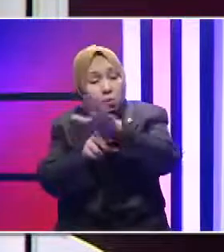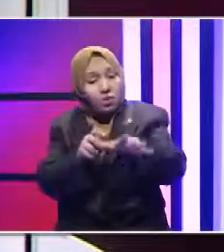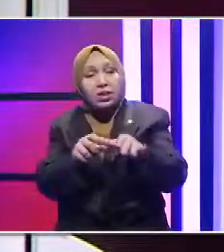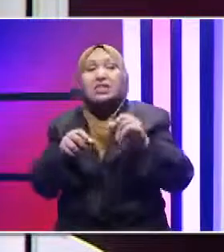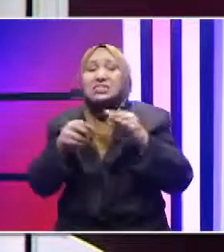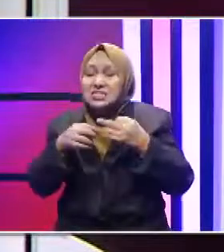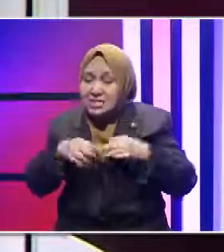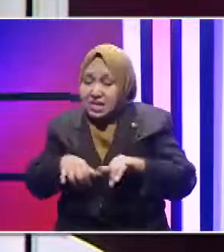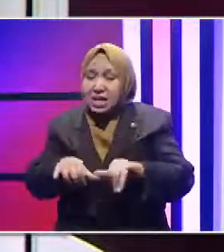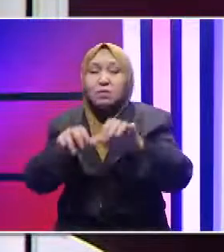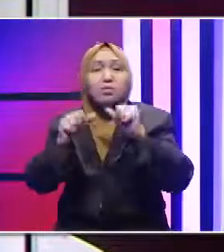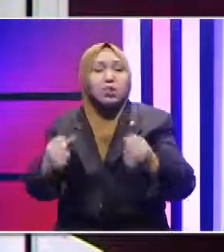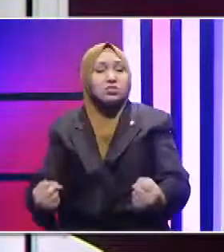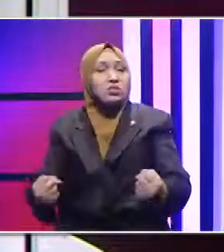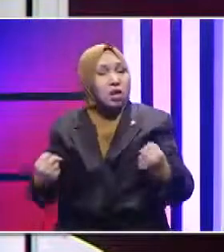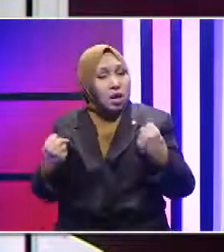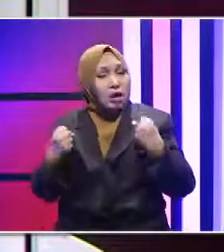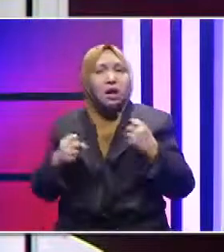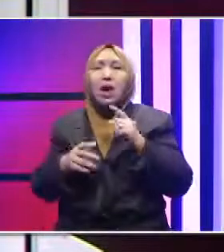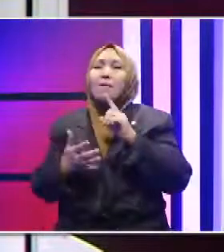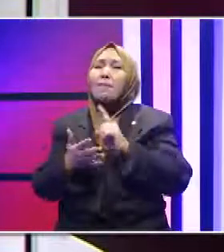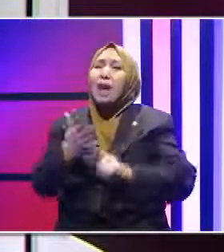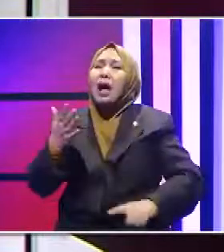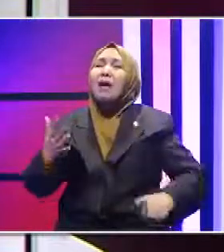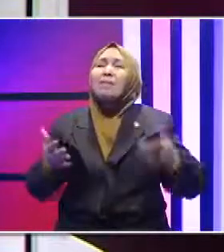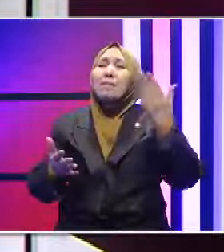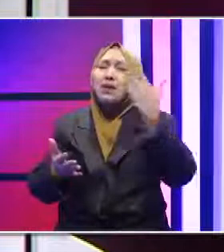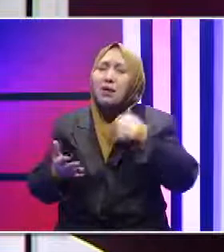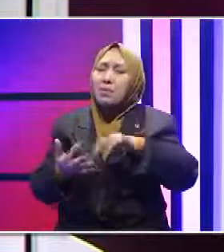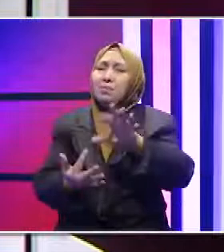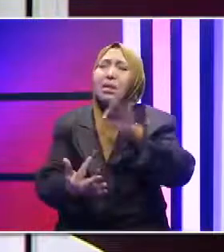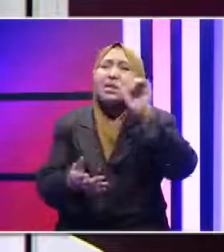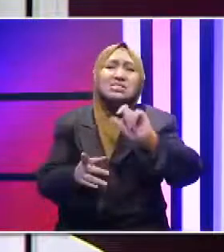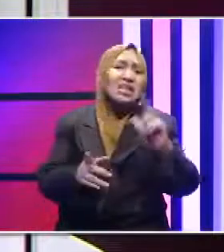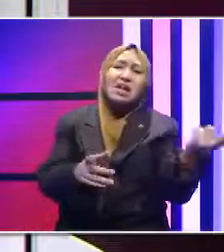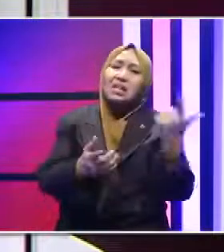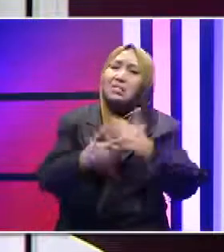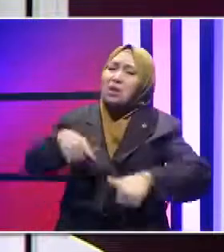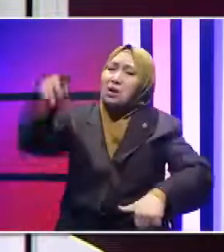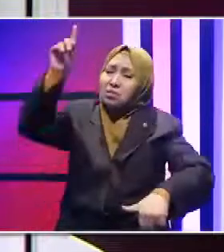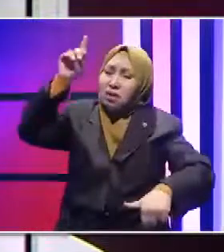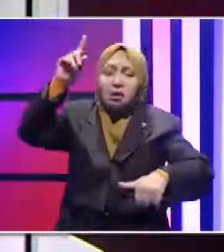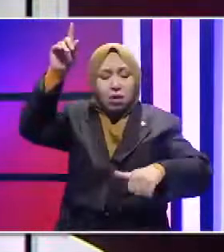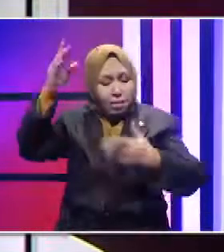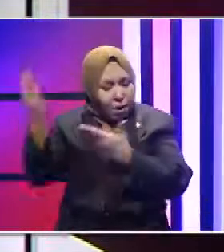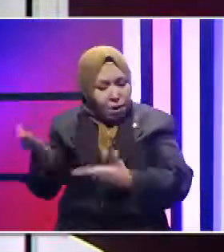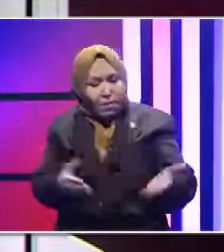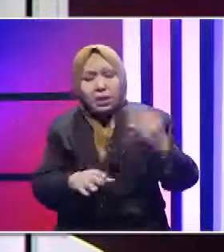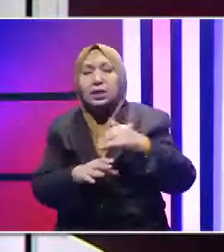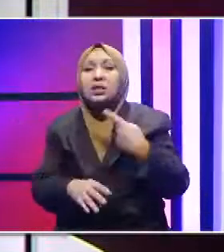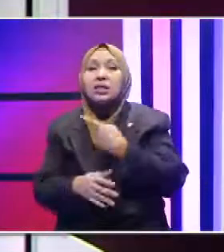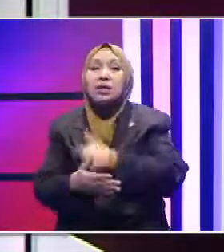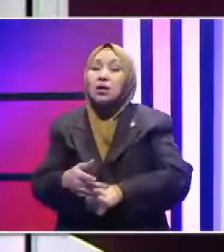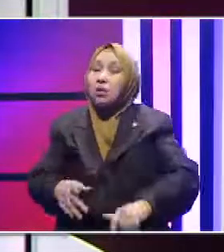ya. Tetapi apa yang menyebabkan memilih selain daripada Allah Subhanahu Wa Taala? Allah bawakan kepada kita apa?